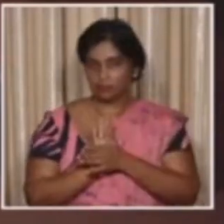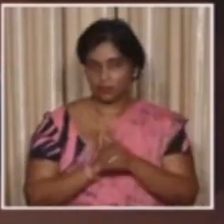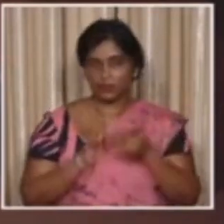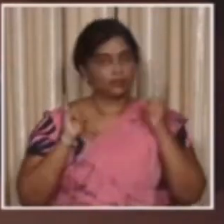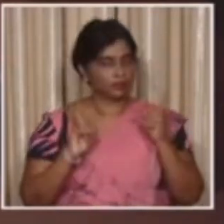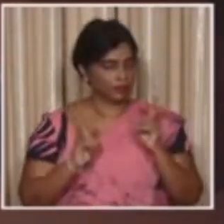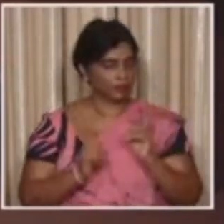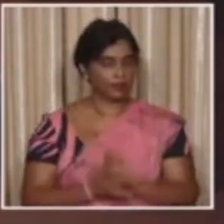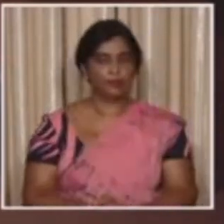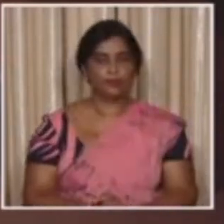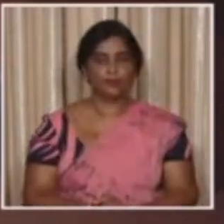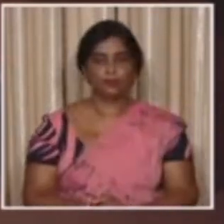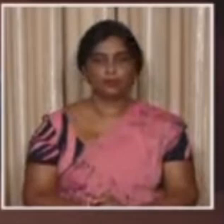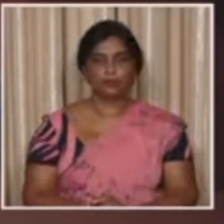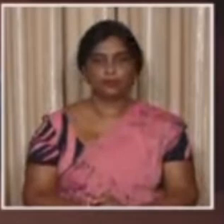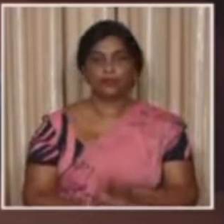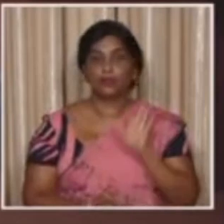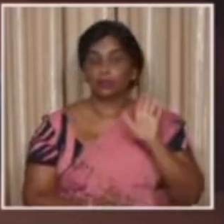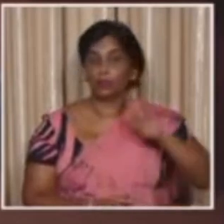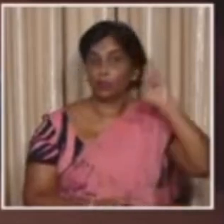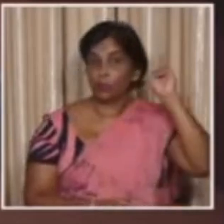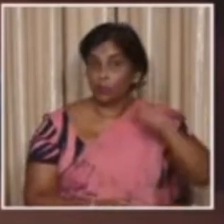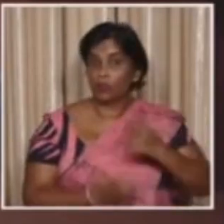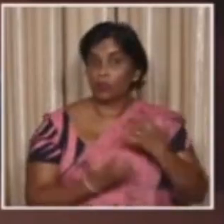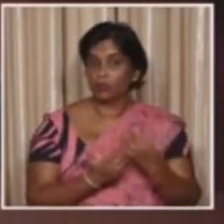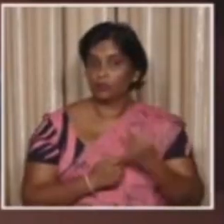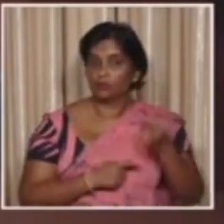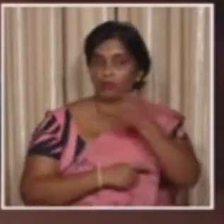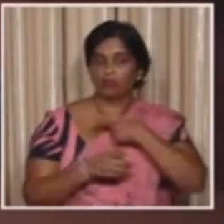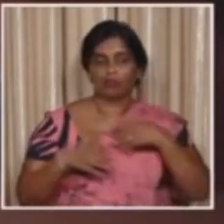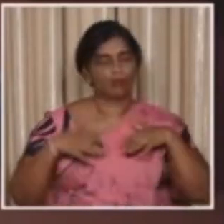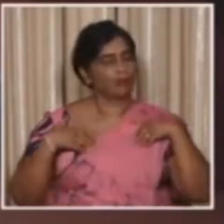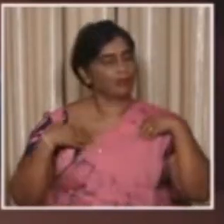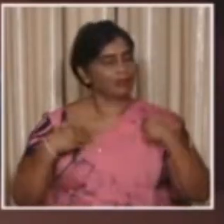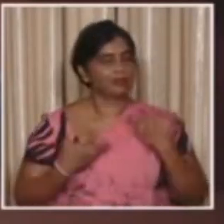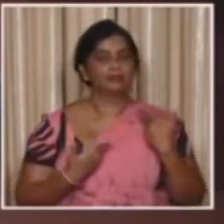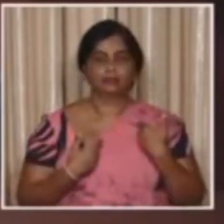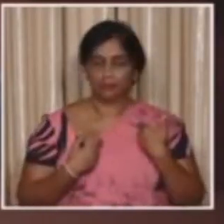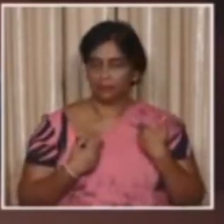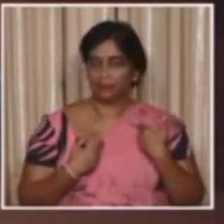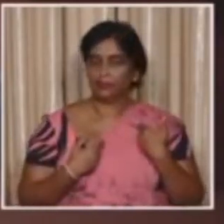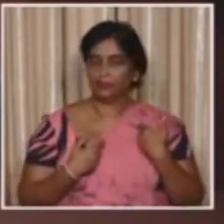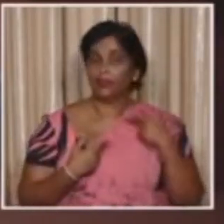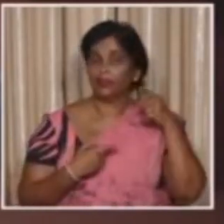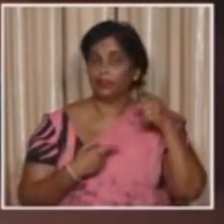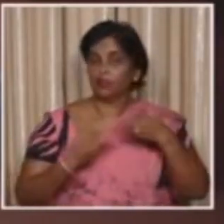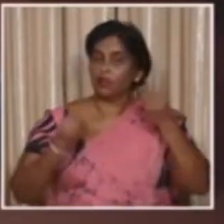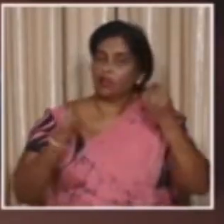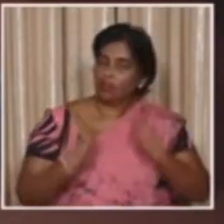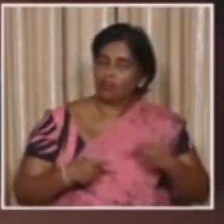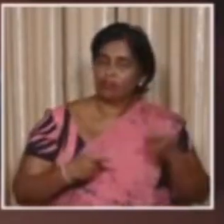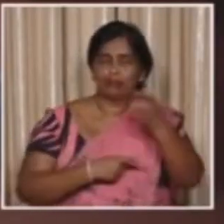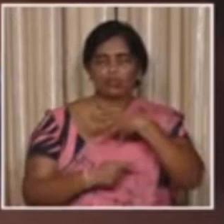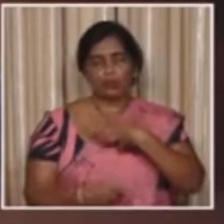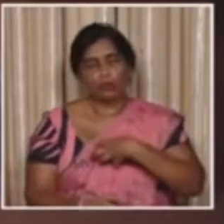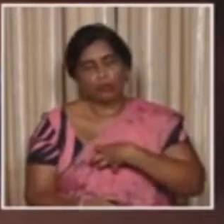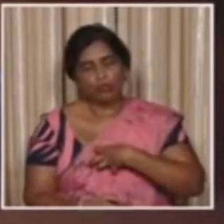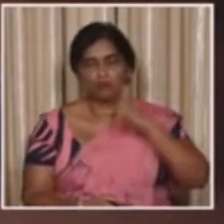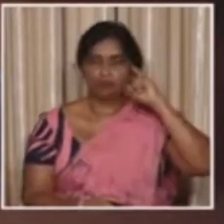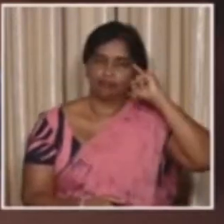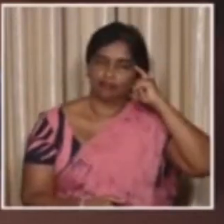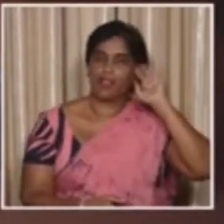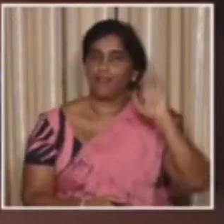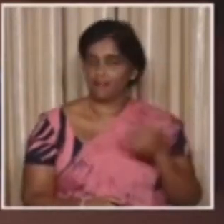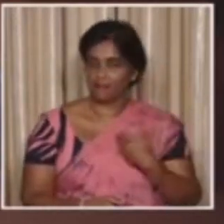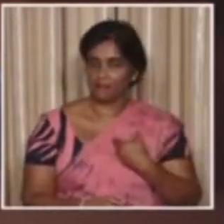ක්‍රීඩාවක්. එහි ජයග්‍රහණයන් අපි ඔක්කොම එකට භුක්ති විඳිනවා. එහි පරාජයන් අපි ඔක්කොටම එකට කම්පනයක් ඇති